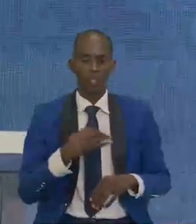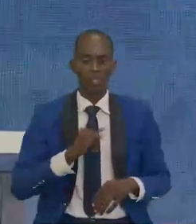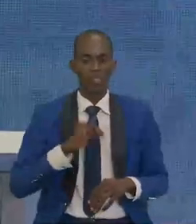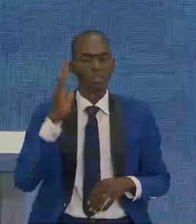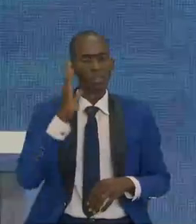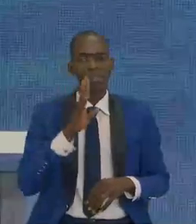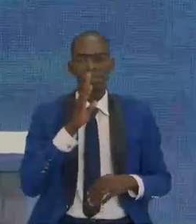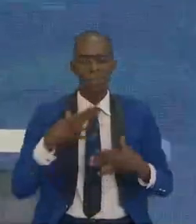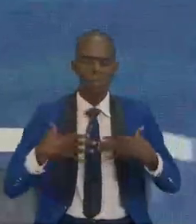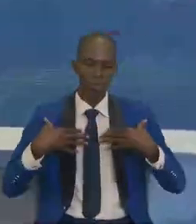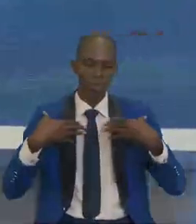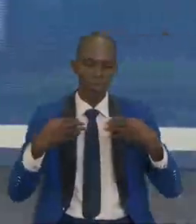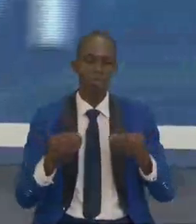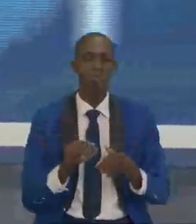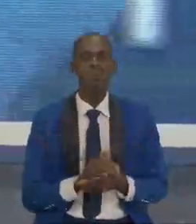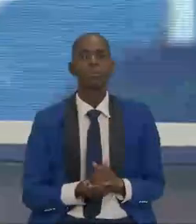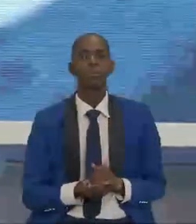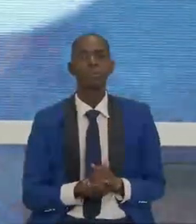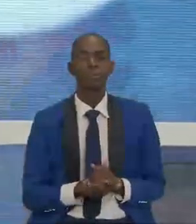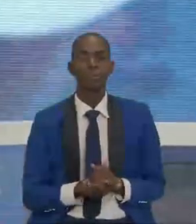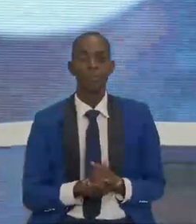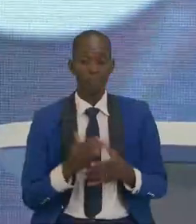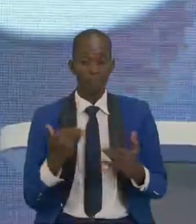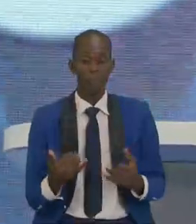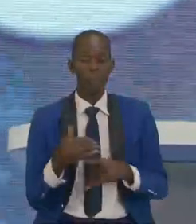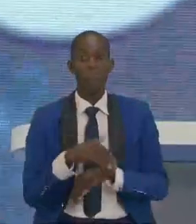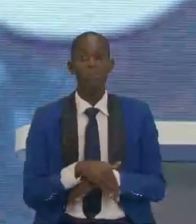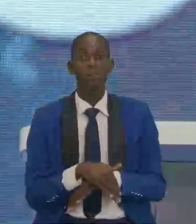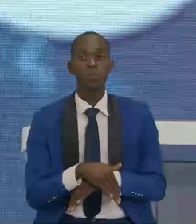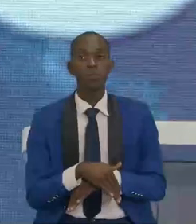Guéris-moi, Éternel, et je serai guéri.